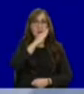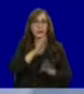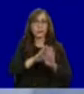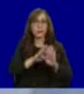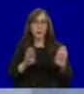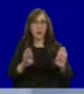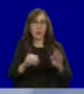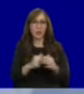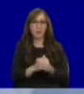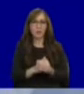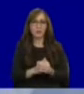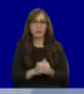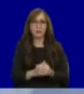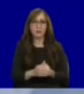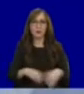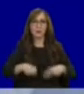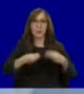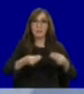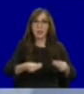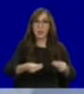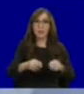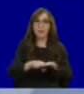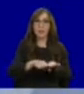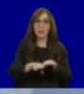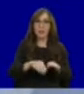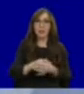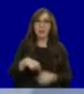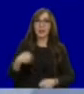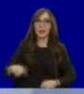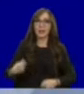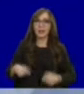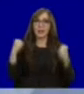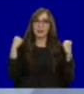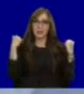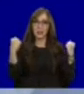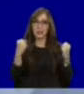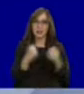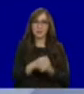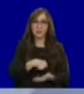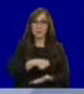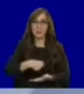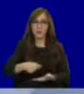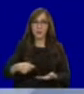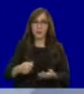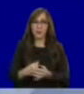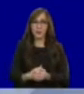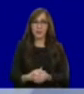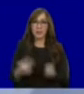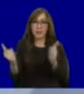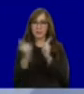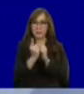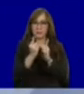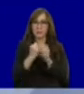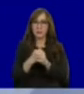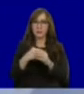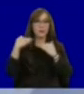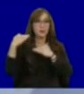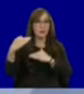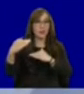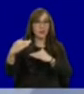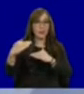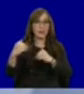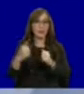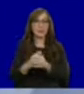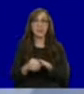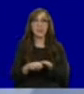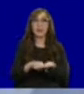periksanya sesuai dengan protokol dari Kemenkes. Ya, pembelajaran tatap muka terbatas ini dikombinasikan dengan pembelajaran jarak jauh, ya,